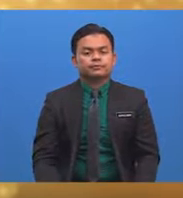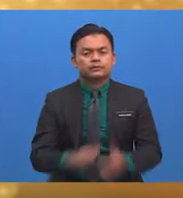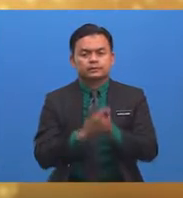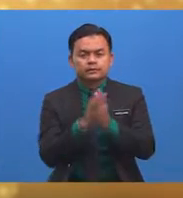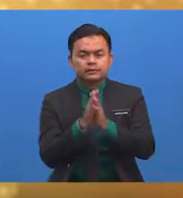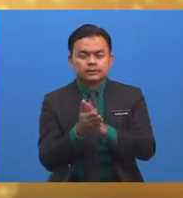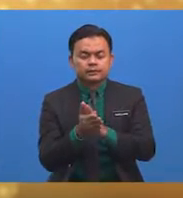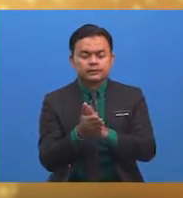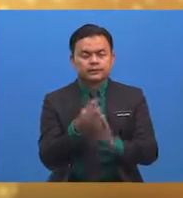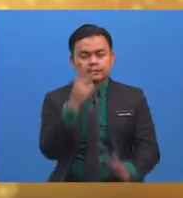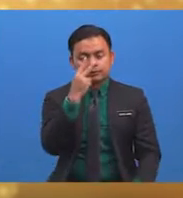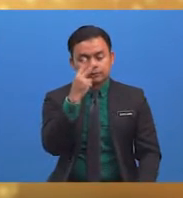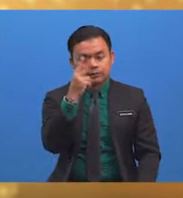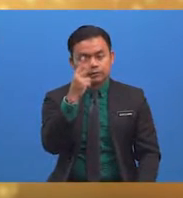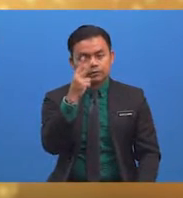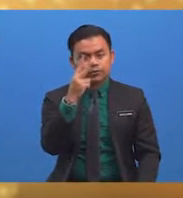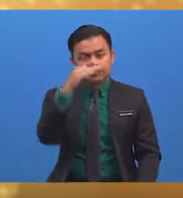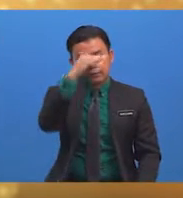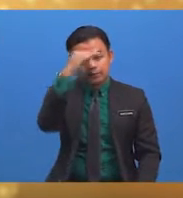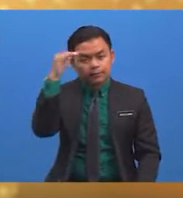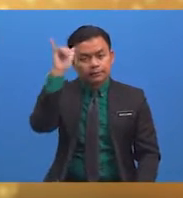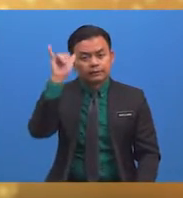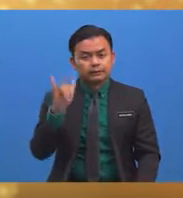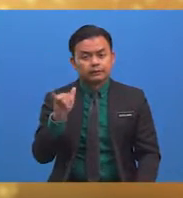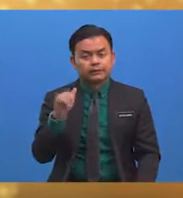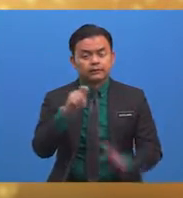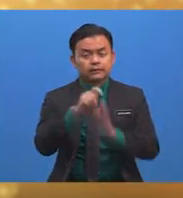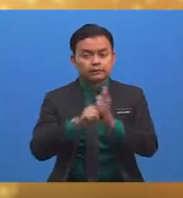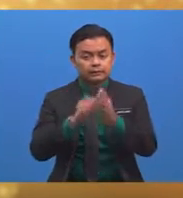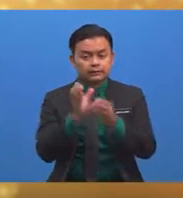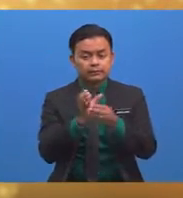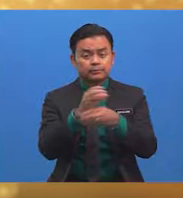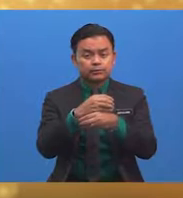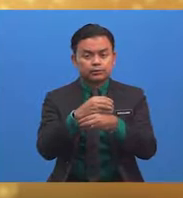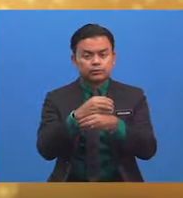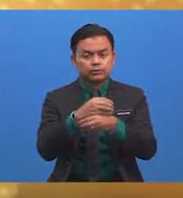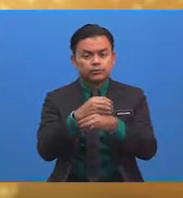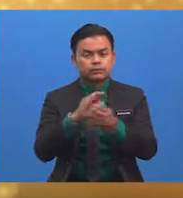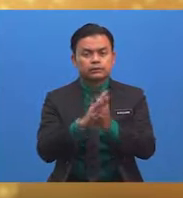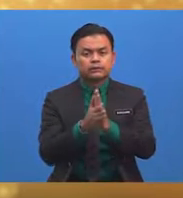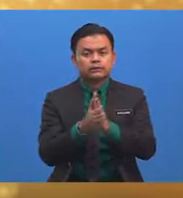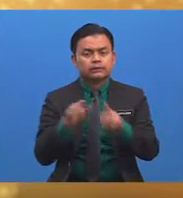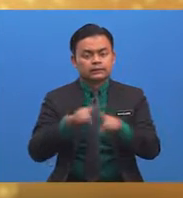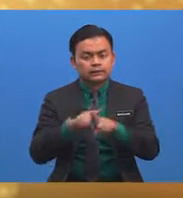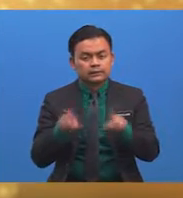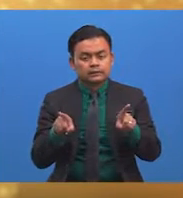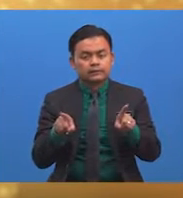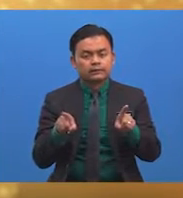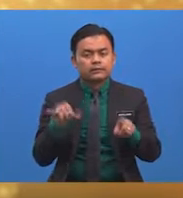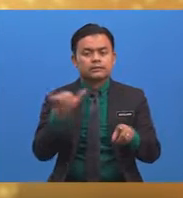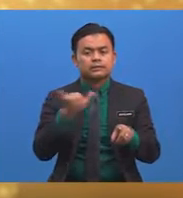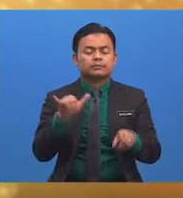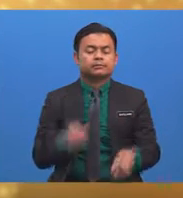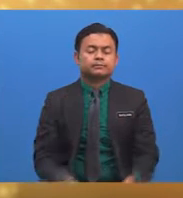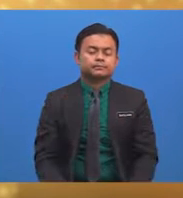lihat bayang-bayang mark yang terbentuk menjadi tidak sama. Dapatkah kamu